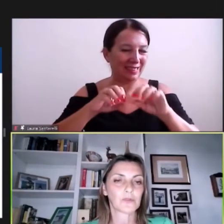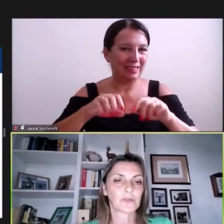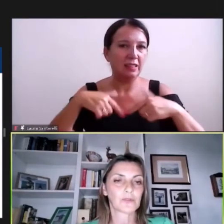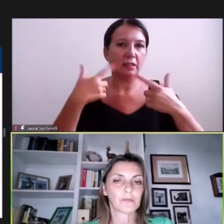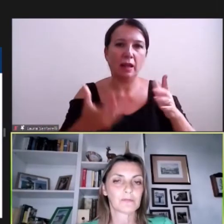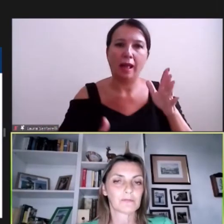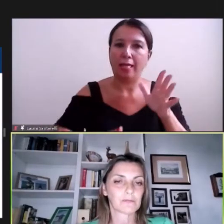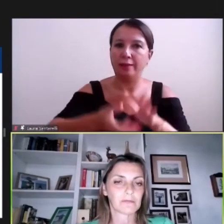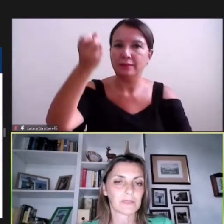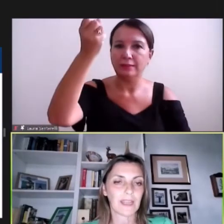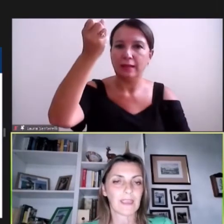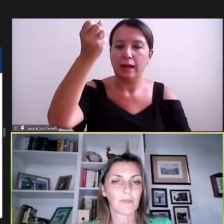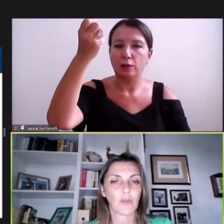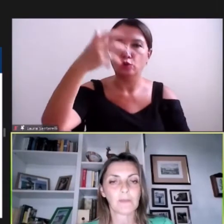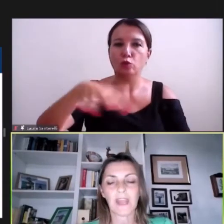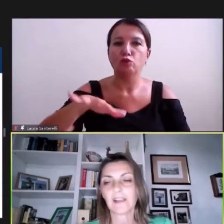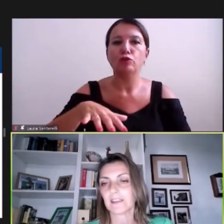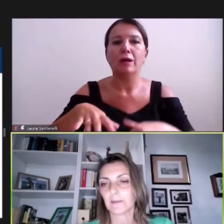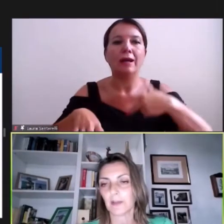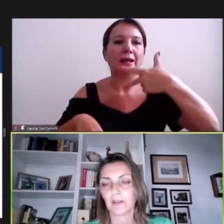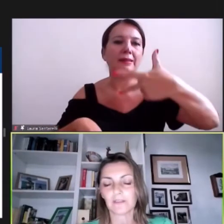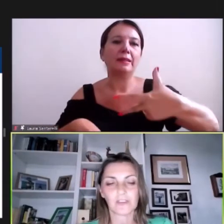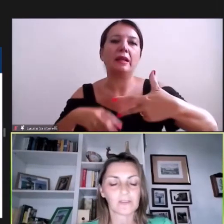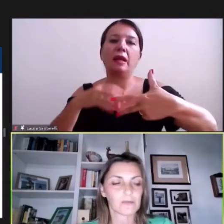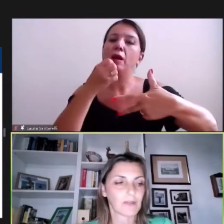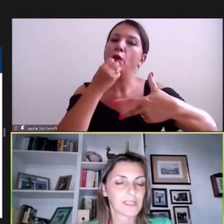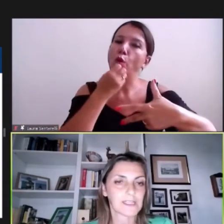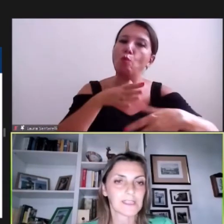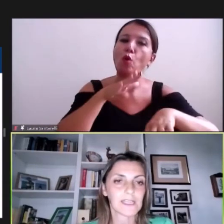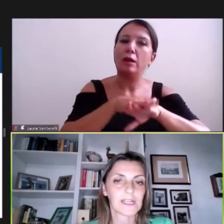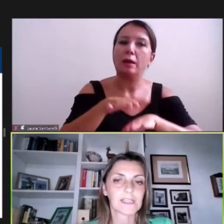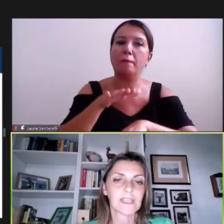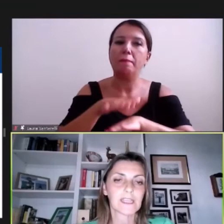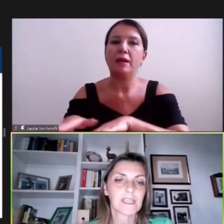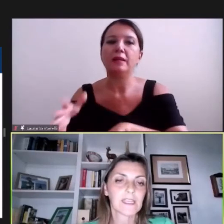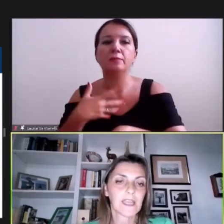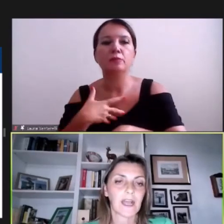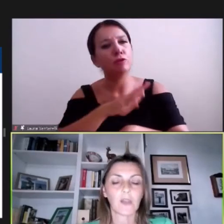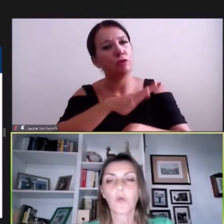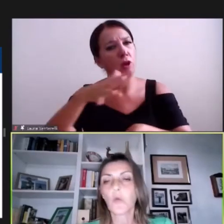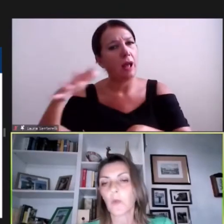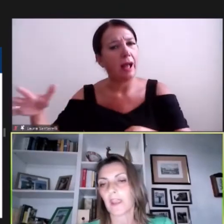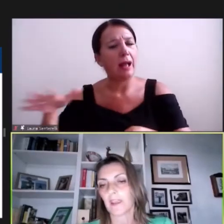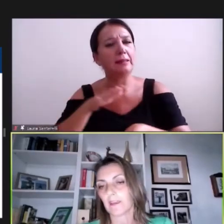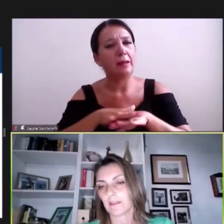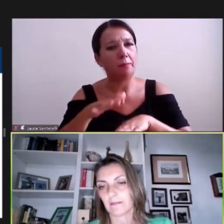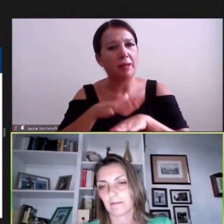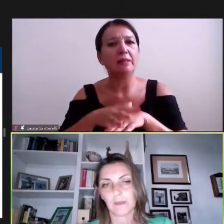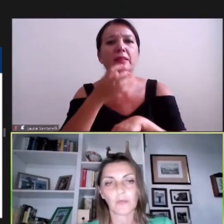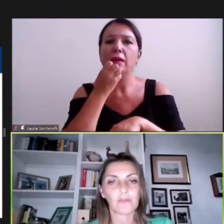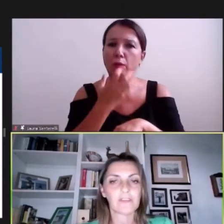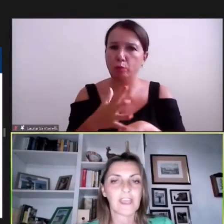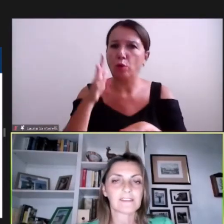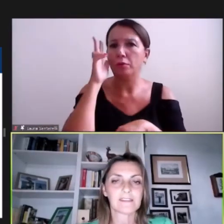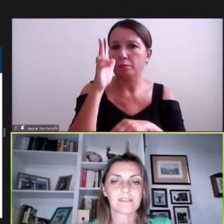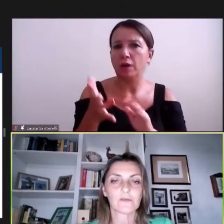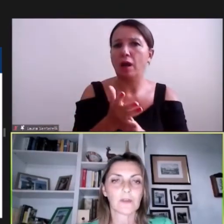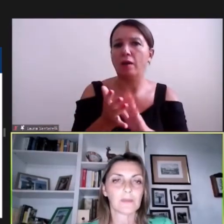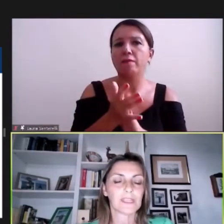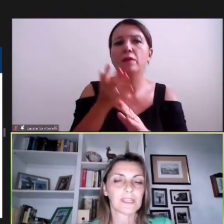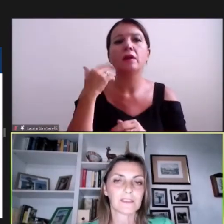estratto tre buone pratiche, ma ce ne sono anche tante altre. Alcune tipo